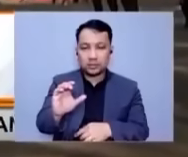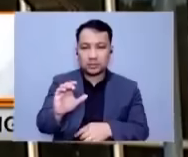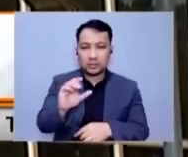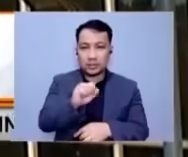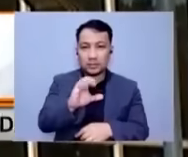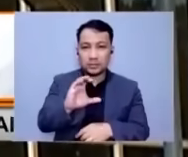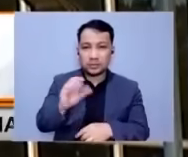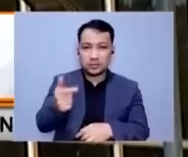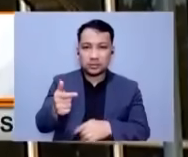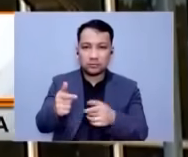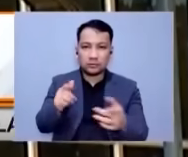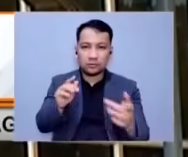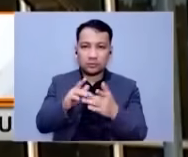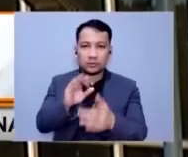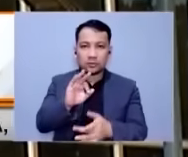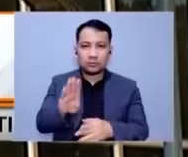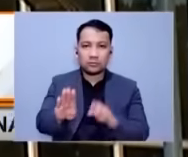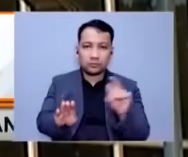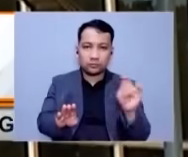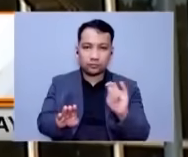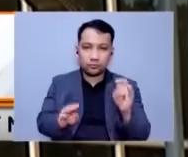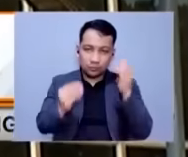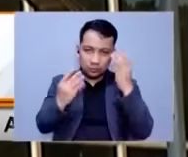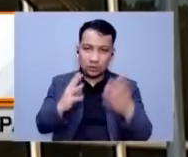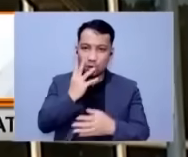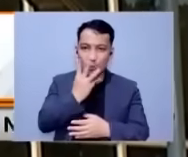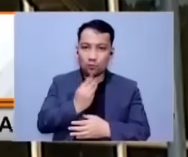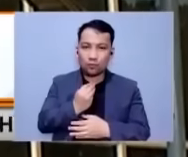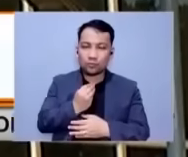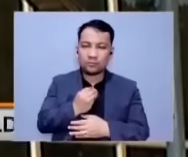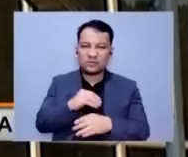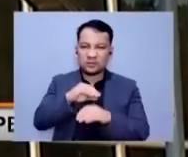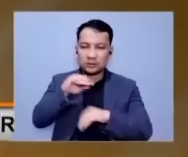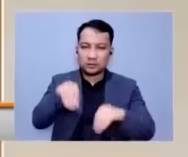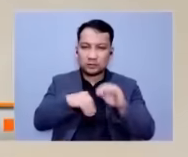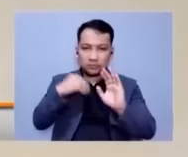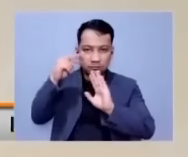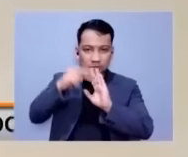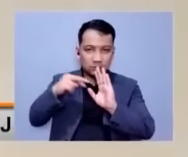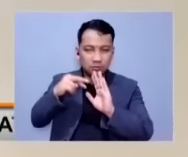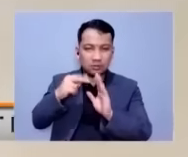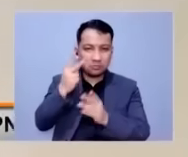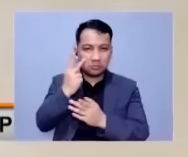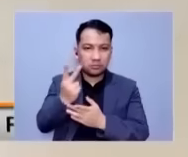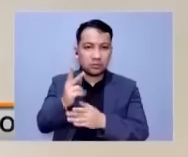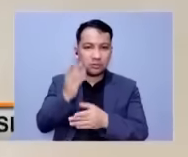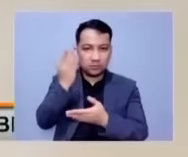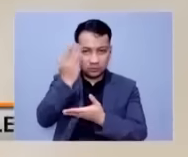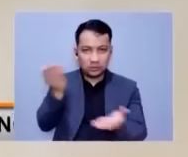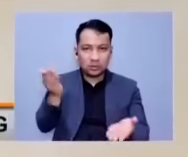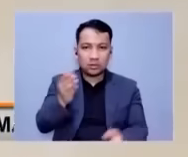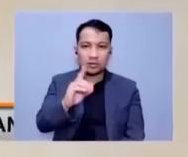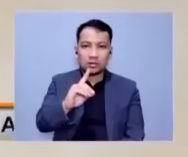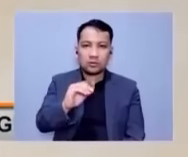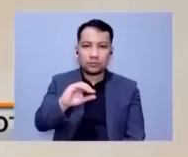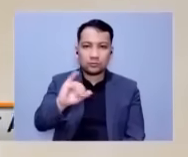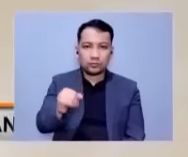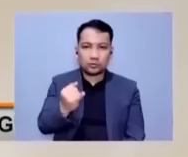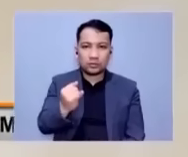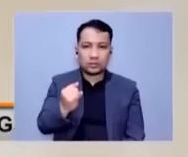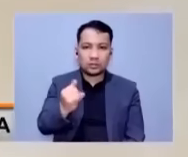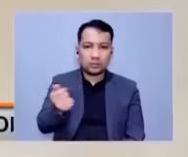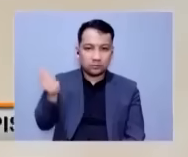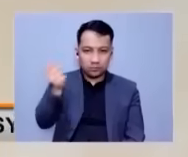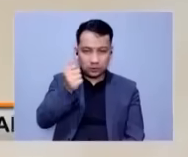sa Facebook at sa YouTube para matukoy ang mga nasa likod ng video. Samantala, inatasa na rin ni Justice Secretary Boying Remulla ang